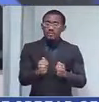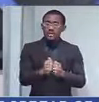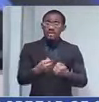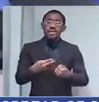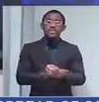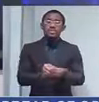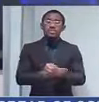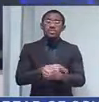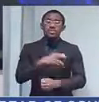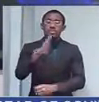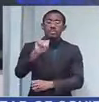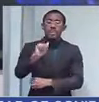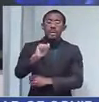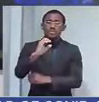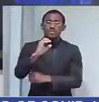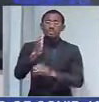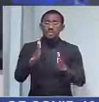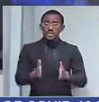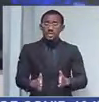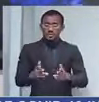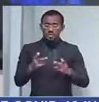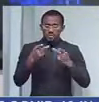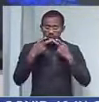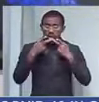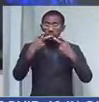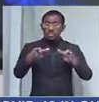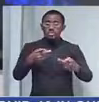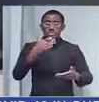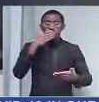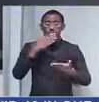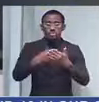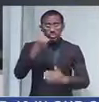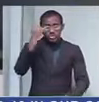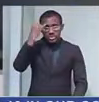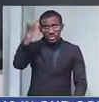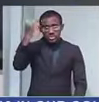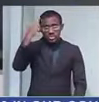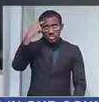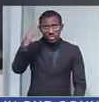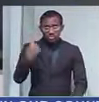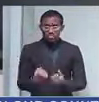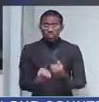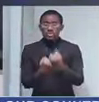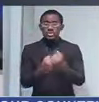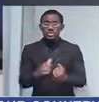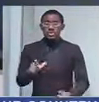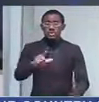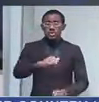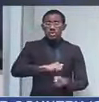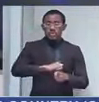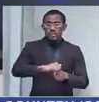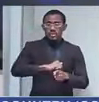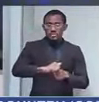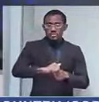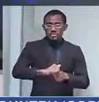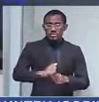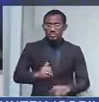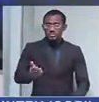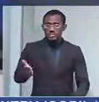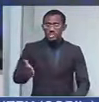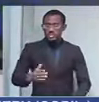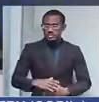de leur présenter une offre d'emploi qui aboutit à de nombreuses possibilités. On en parle avec Modeste Ocom et Alban